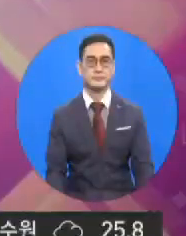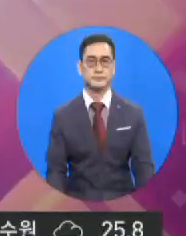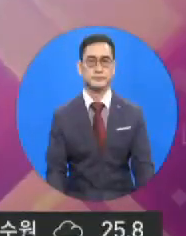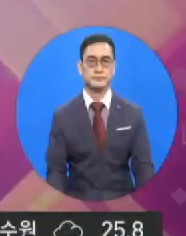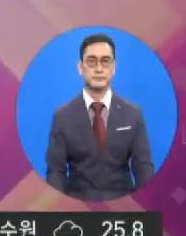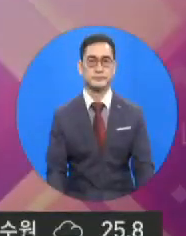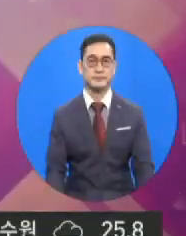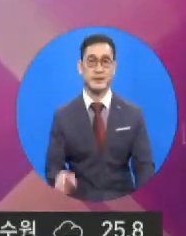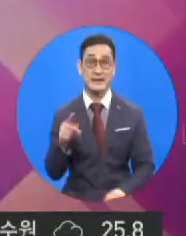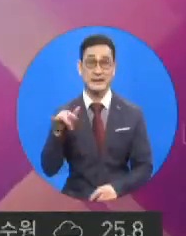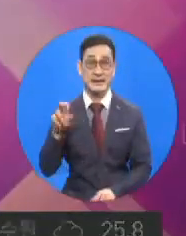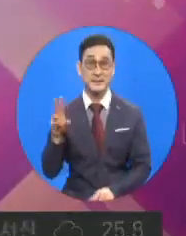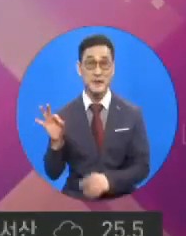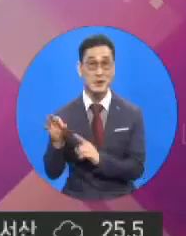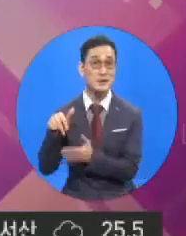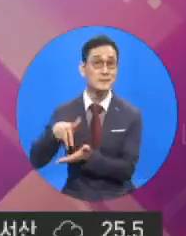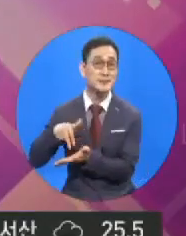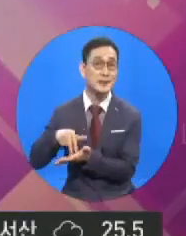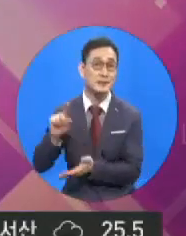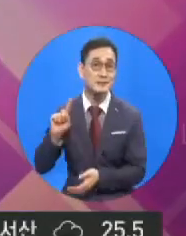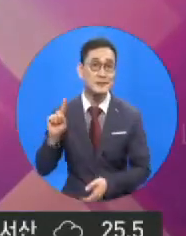이에 대해서 이재명 지사 반응은 어떨까요?